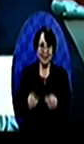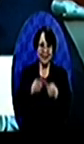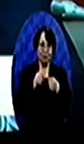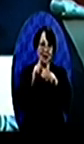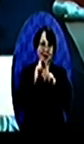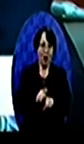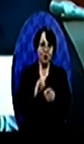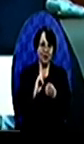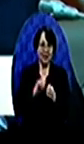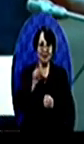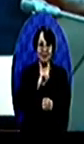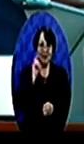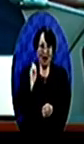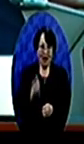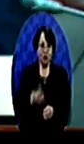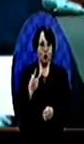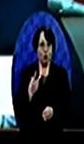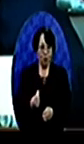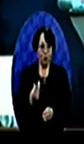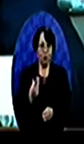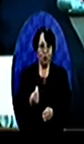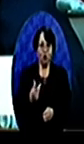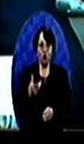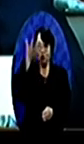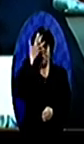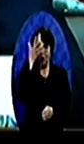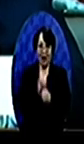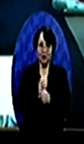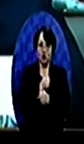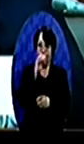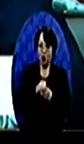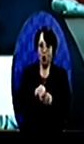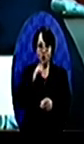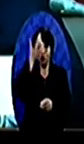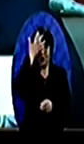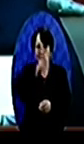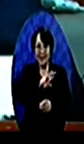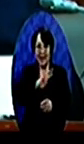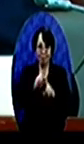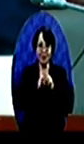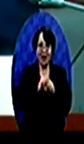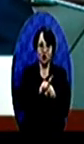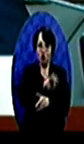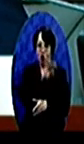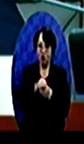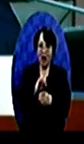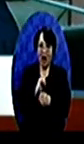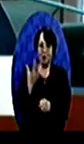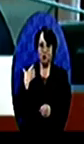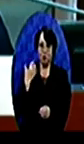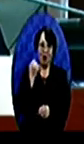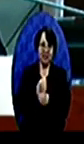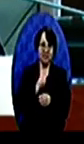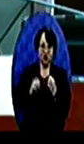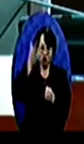заалт. Үндэндээ бол төрийн албанд орсон, улс төржиж орсон өнөөдрийн энэ хариуцлагагүй гоон төрийн албаны энэ бүх